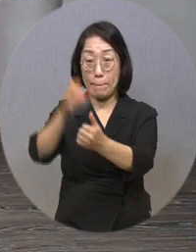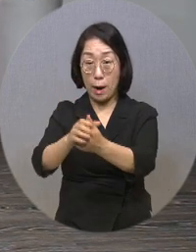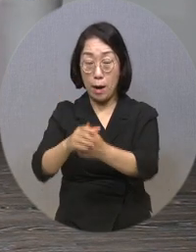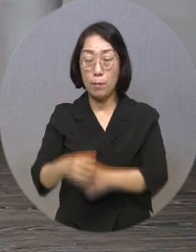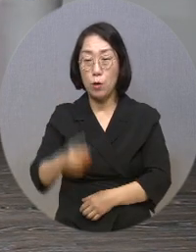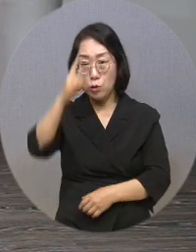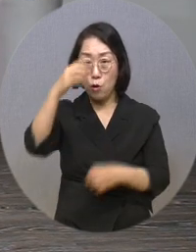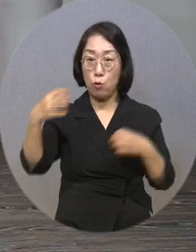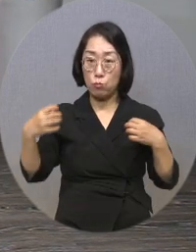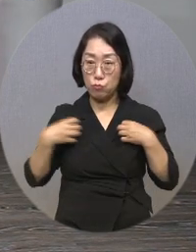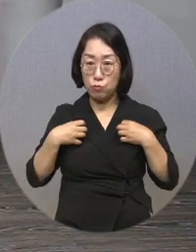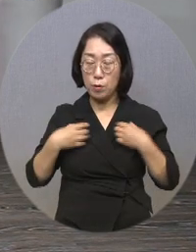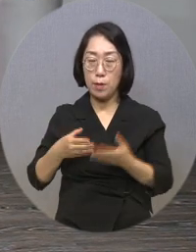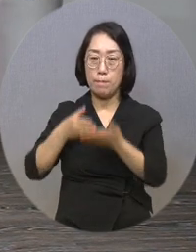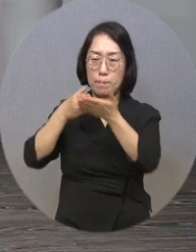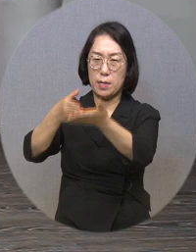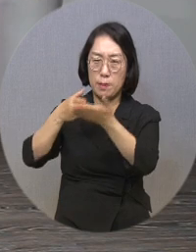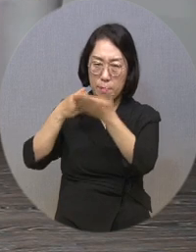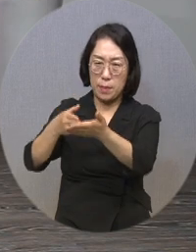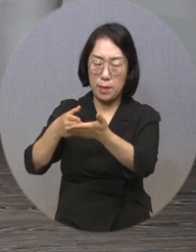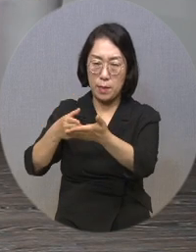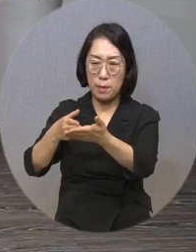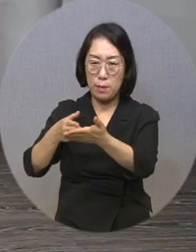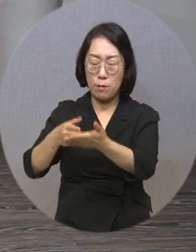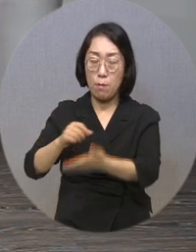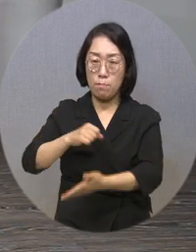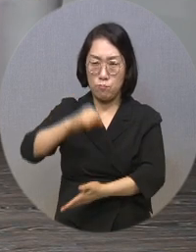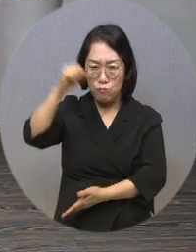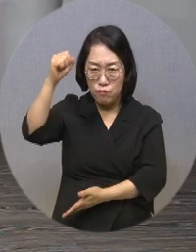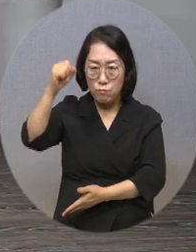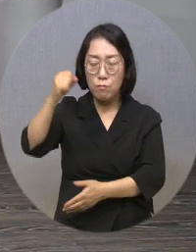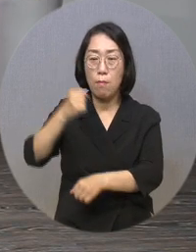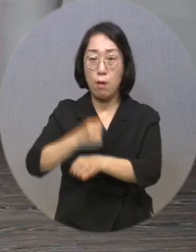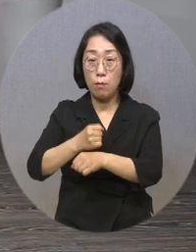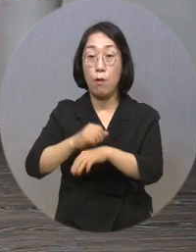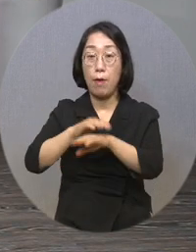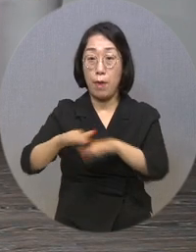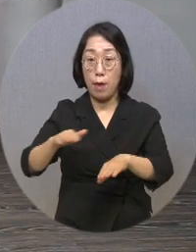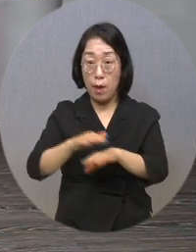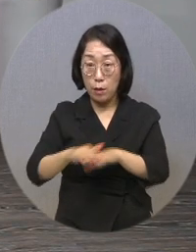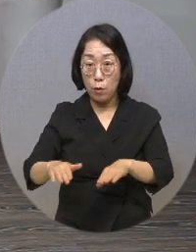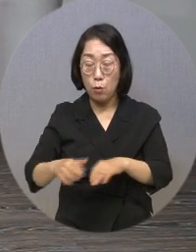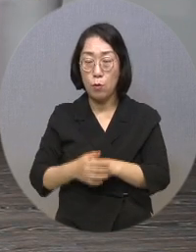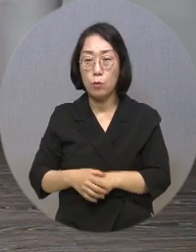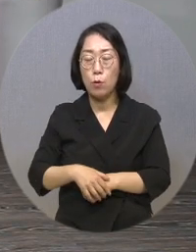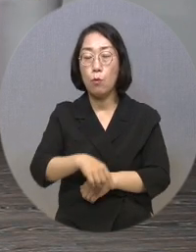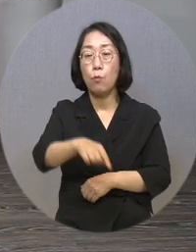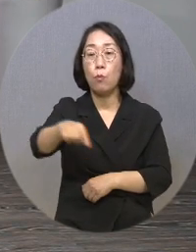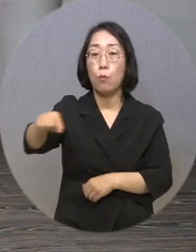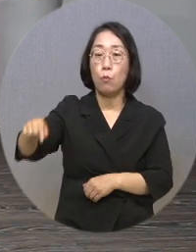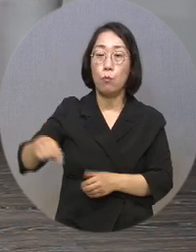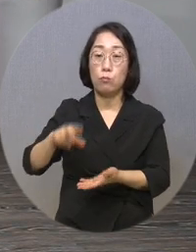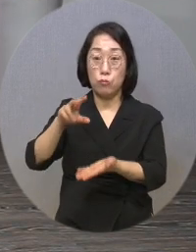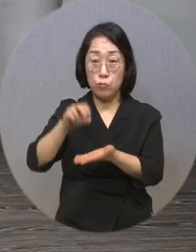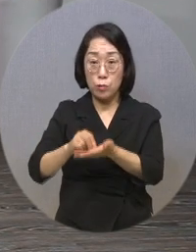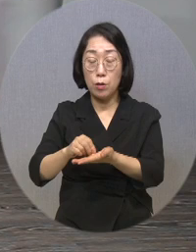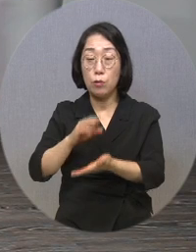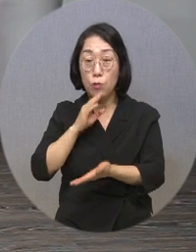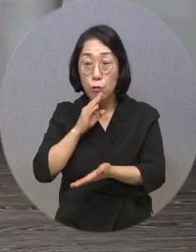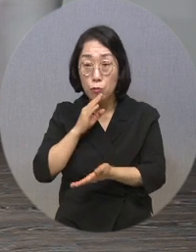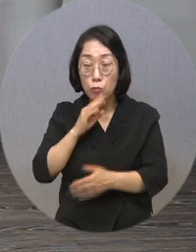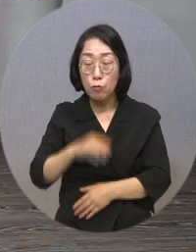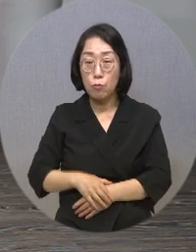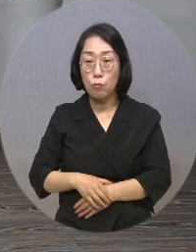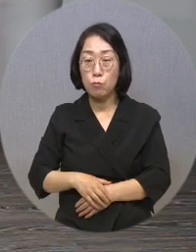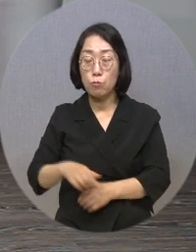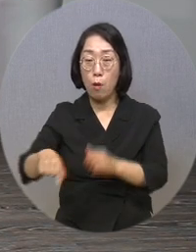공약화하고 관철시켜야 된다. 그렇게 되면 자주 기능이 원만하게 해결되고 입지가 되게 되면 결국 입지가 좋기